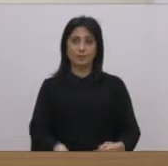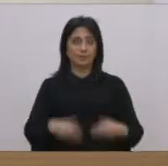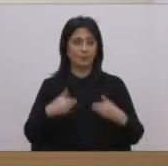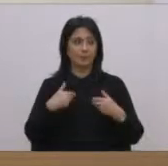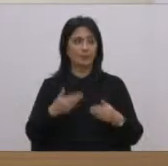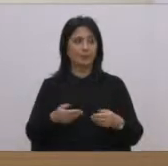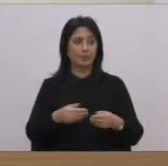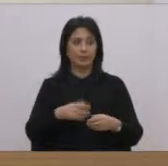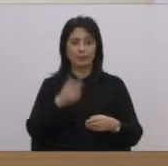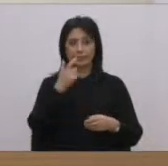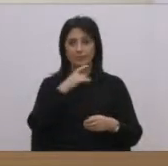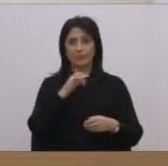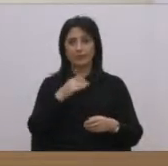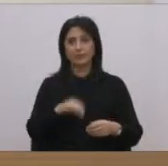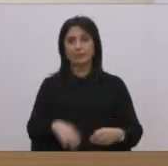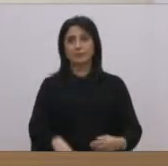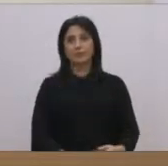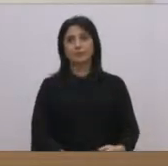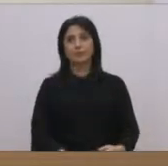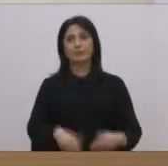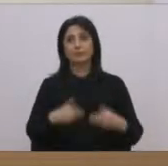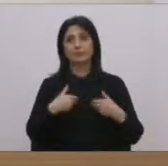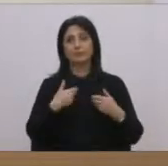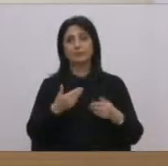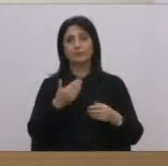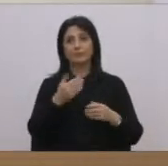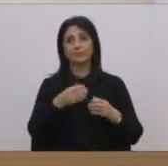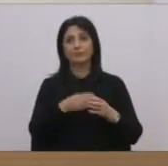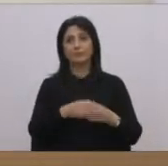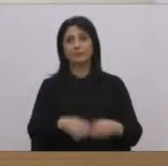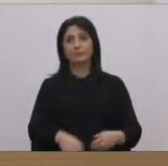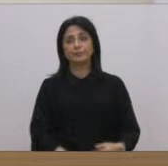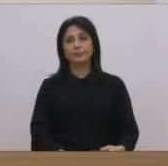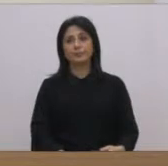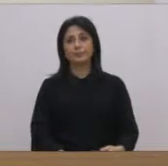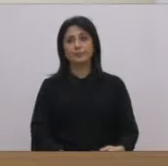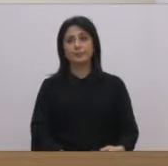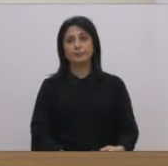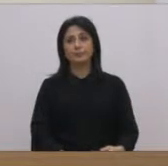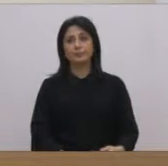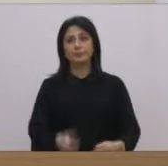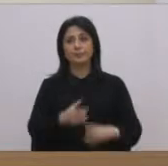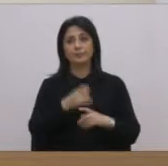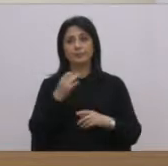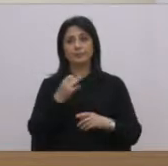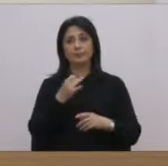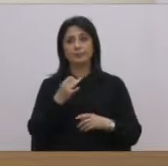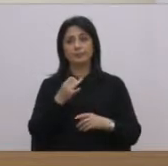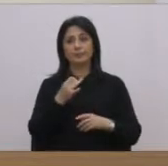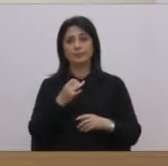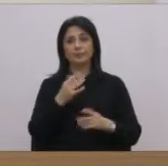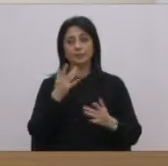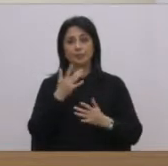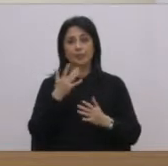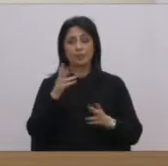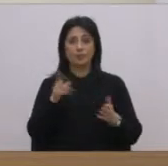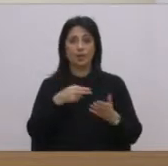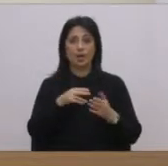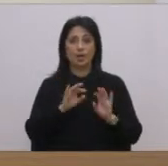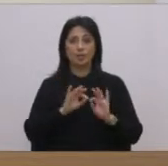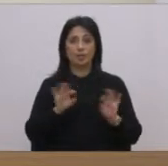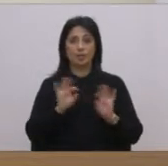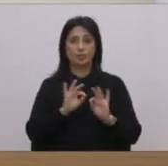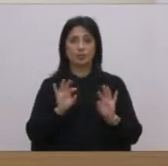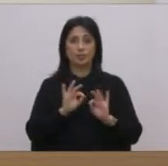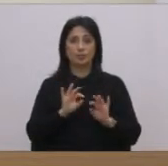მოგესალმებით ბატონო ირაკლი. მივესალმებით თქვენ გუნდს. ძალიან საინტერესო და შტამბეშტავი ანგარიში